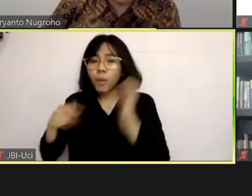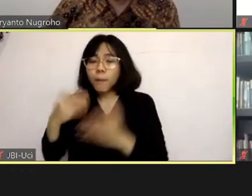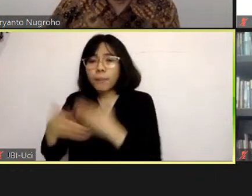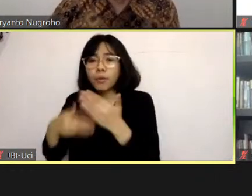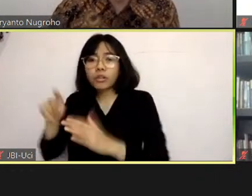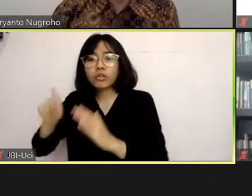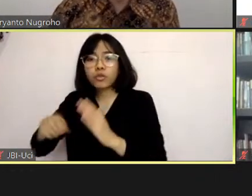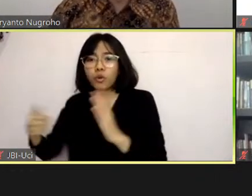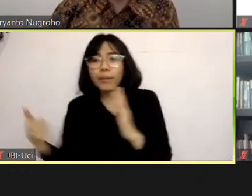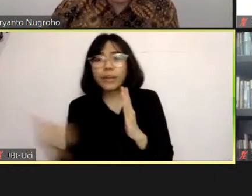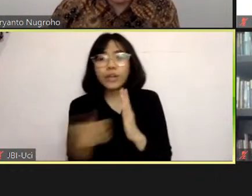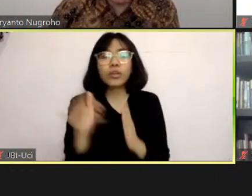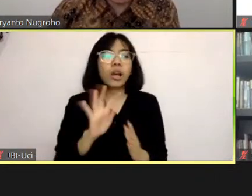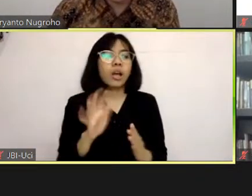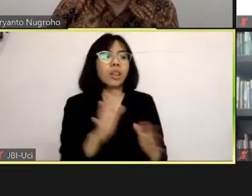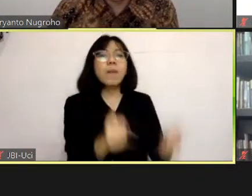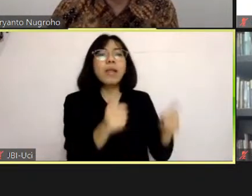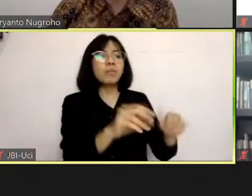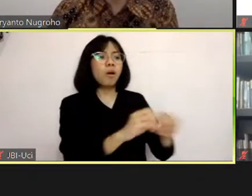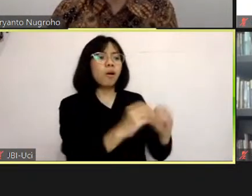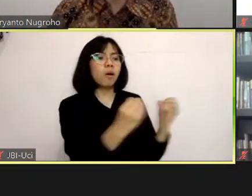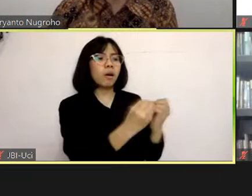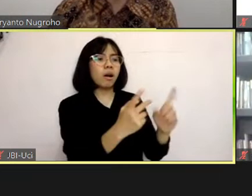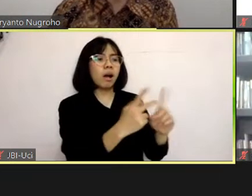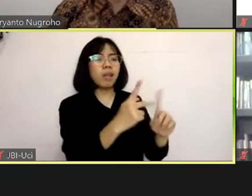mencabut status badan hukum secara sepihak oleh